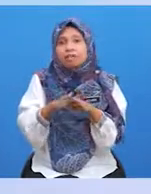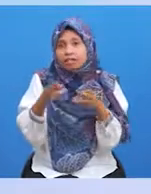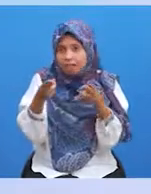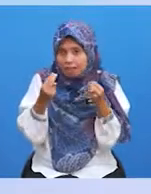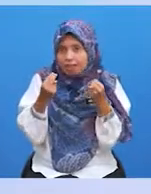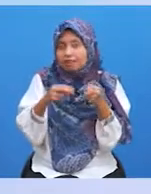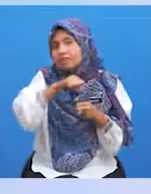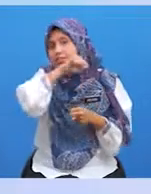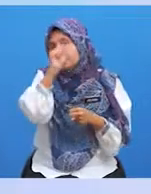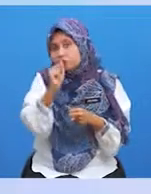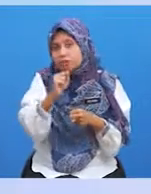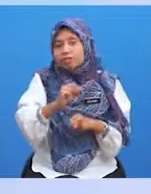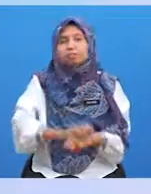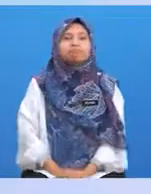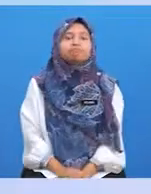kehendak soalan.